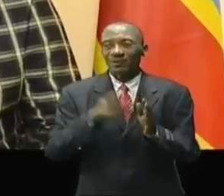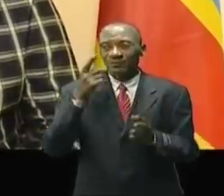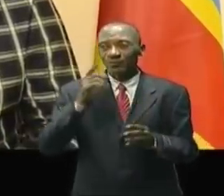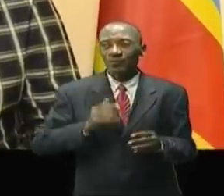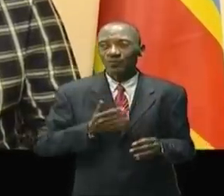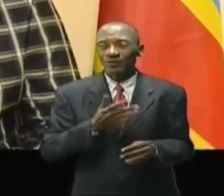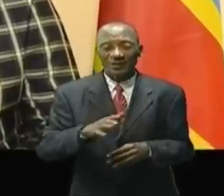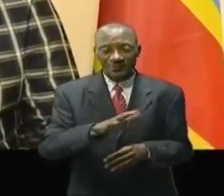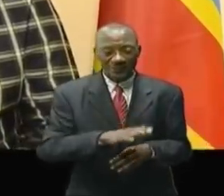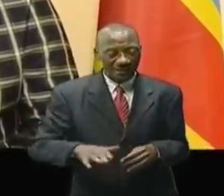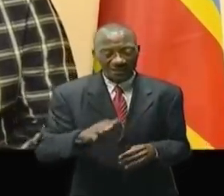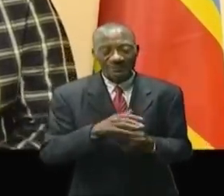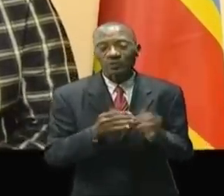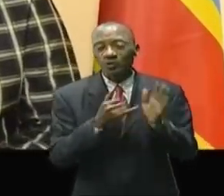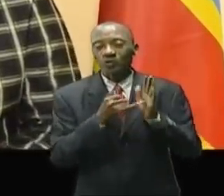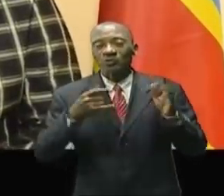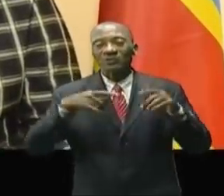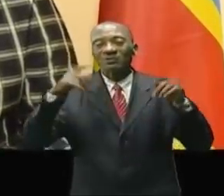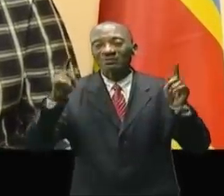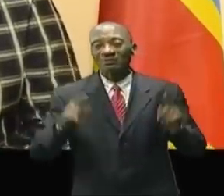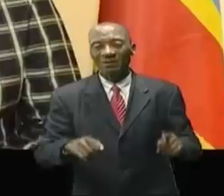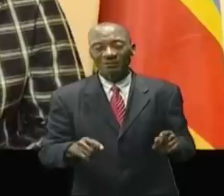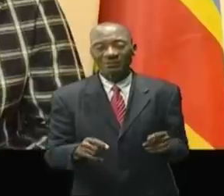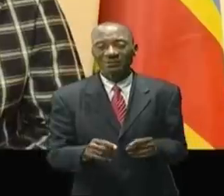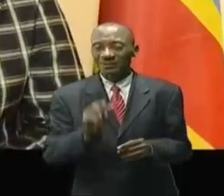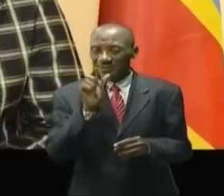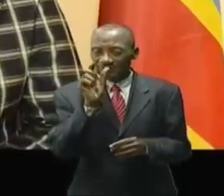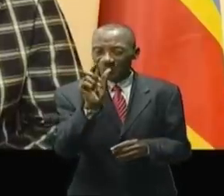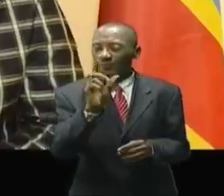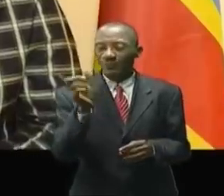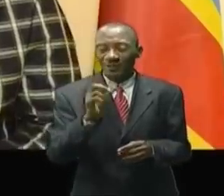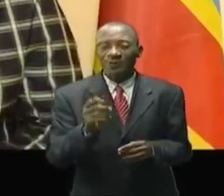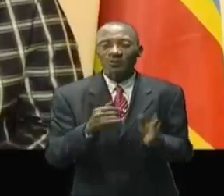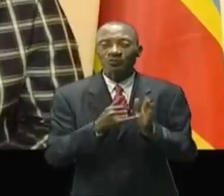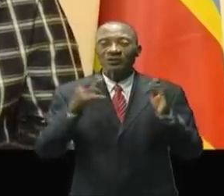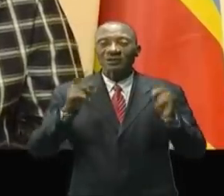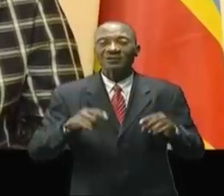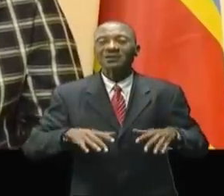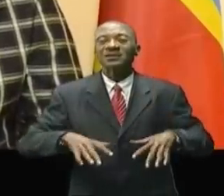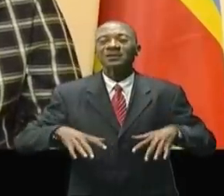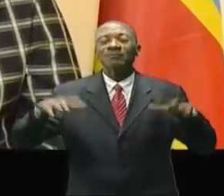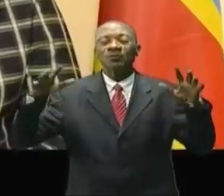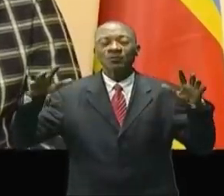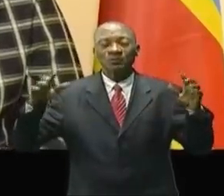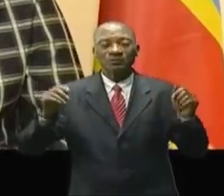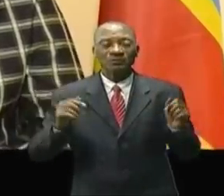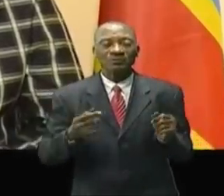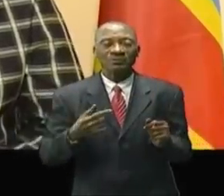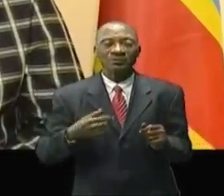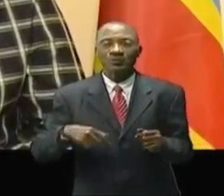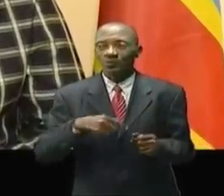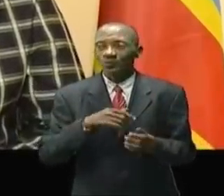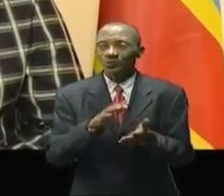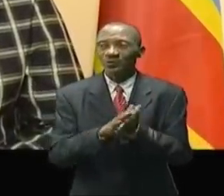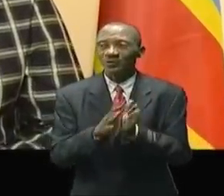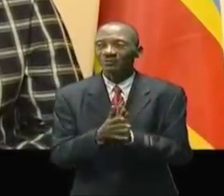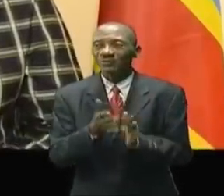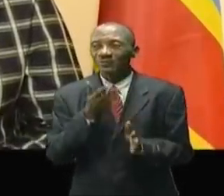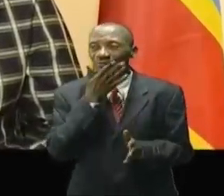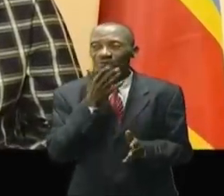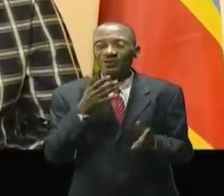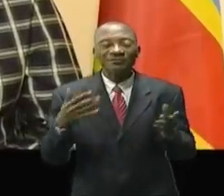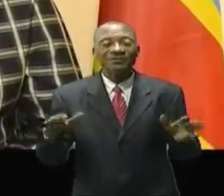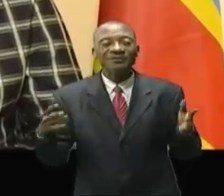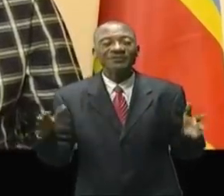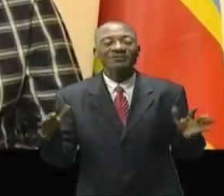Parce qu'il y a une main noire qui est derrière. On ne nous donne pas cette latitude de fixer le prix. Est-ce qu'on